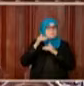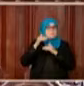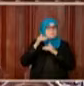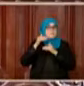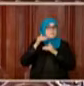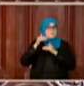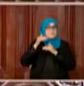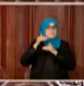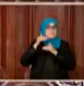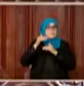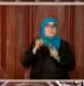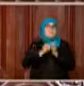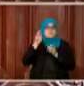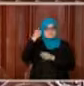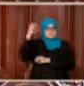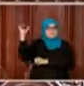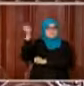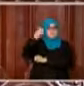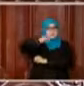منتصرة